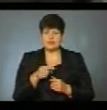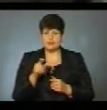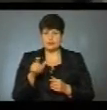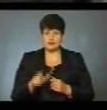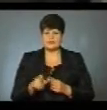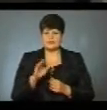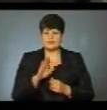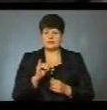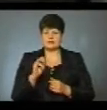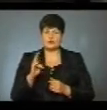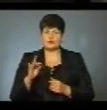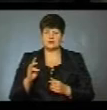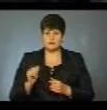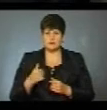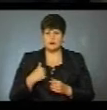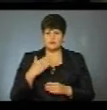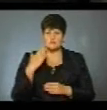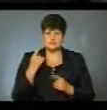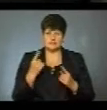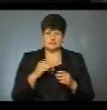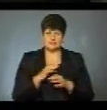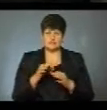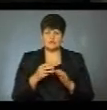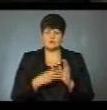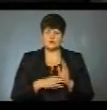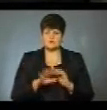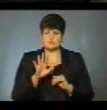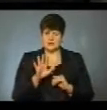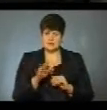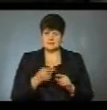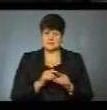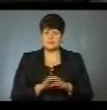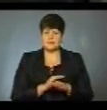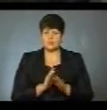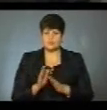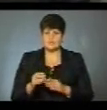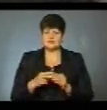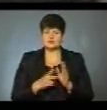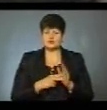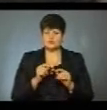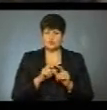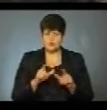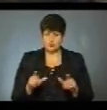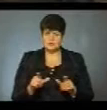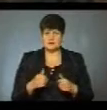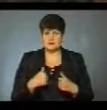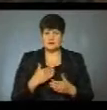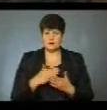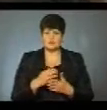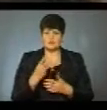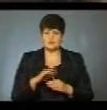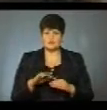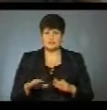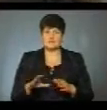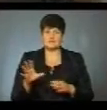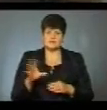Я проголосувала за великий проєкт номер 85. Це благоустрій 17-ї школи, тому що я маю троє дітей, і всі мої